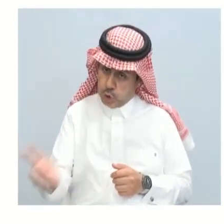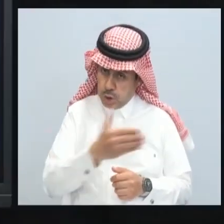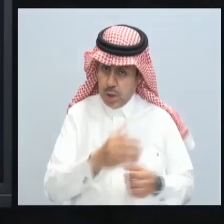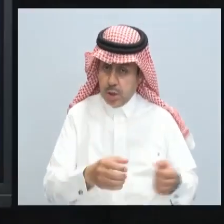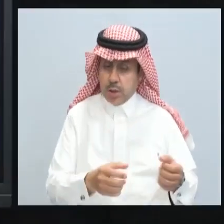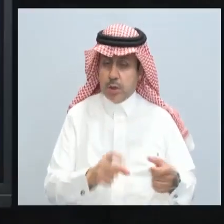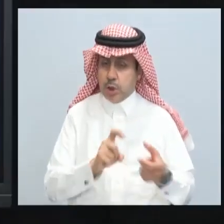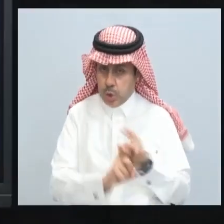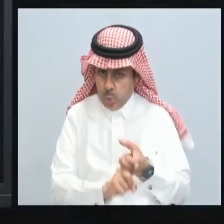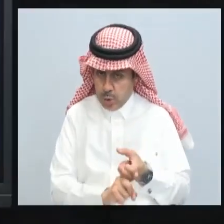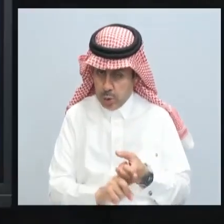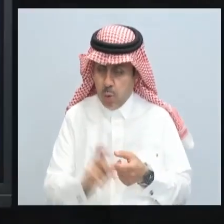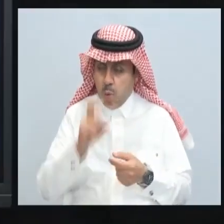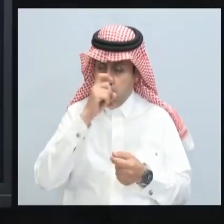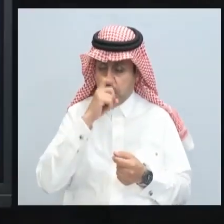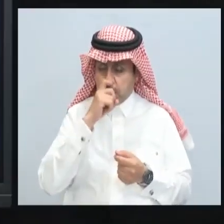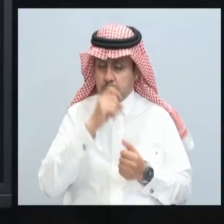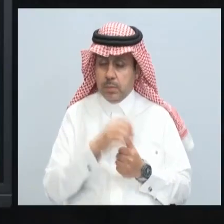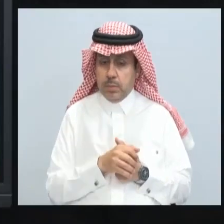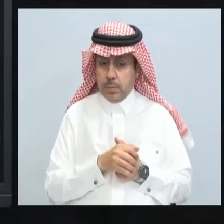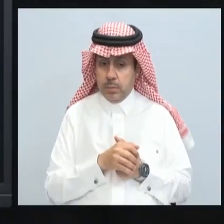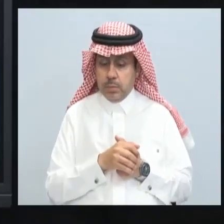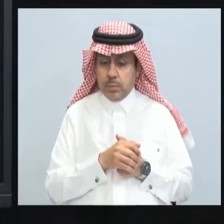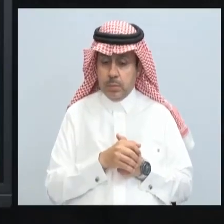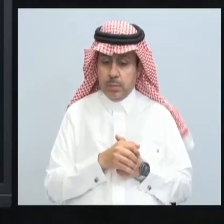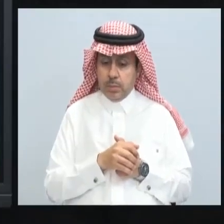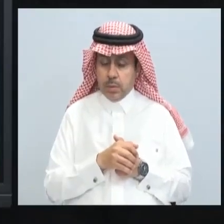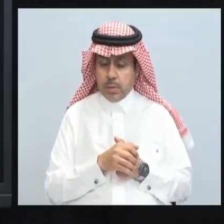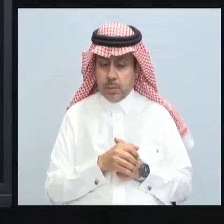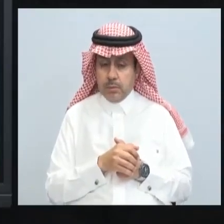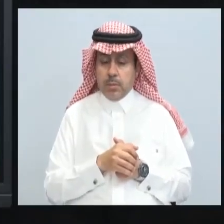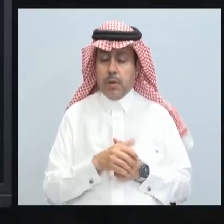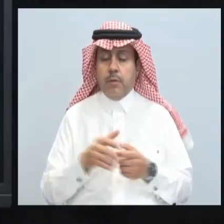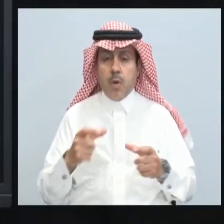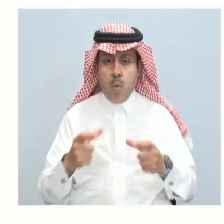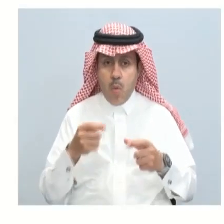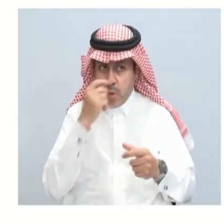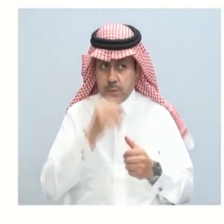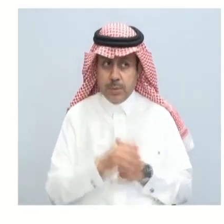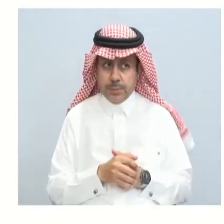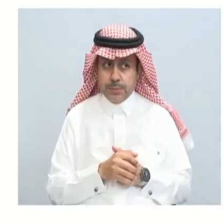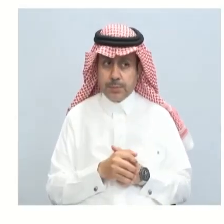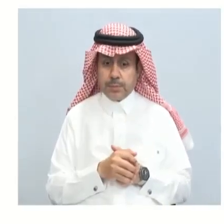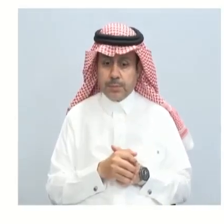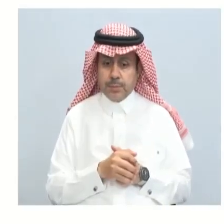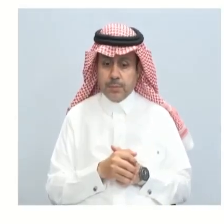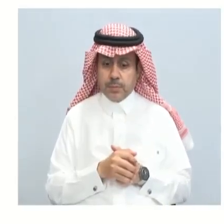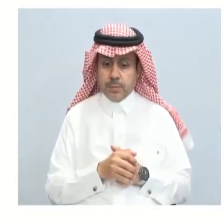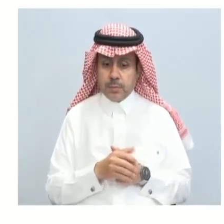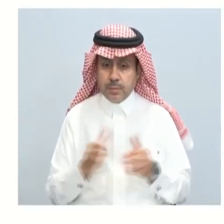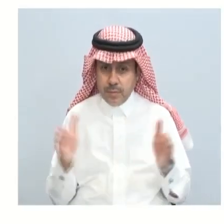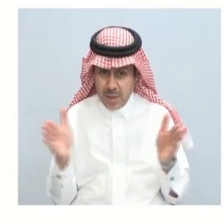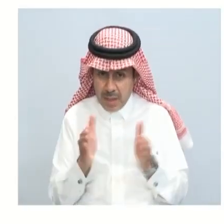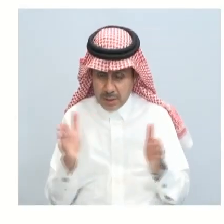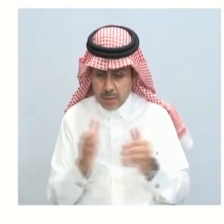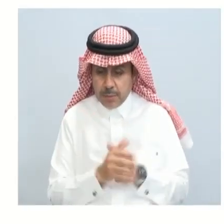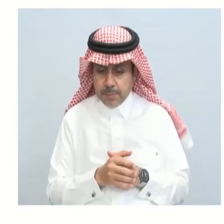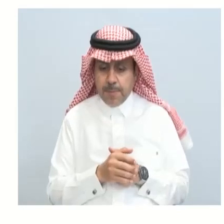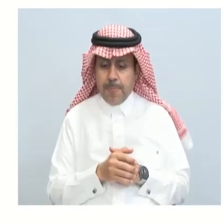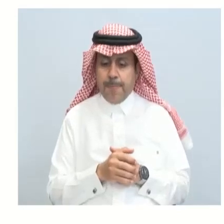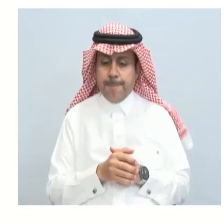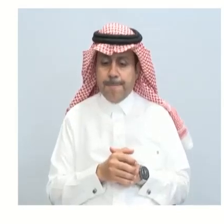واجبه يجب اجابه الدعوه لذه الوليمه اذا عينه اذا تم